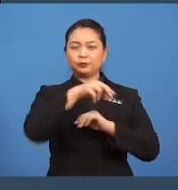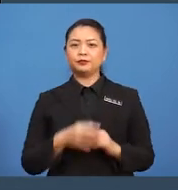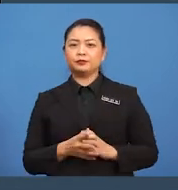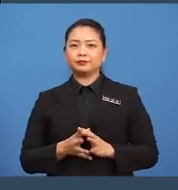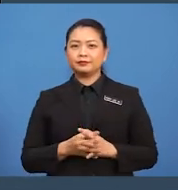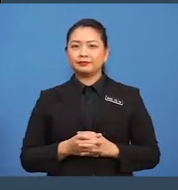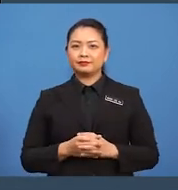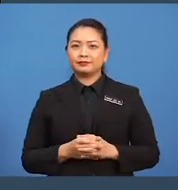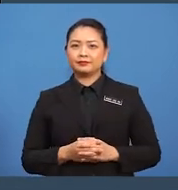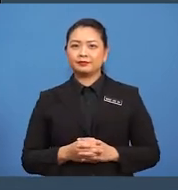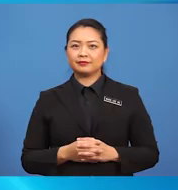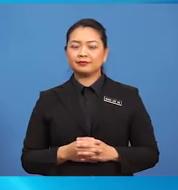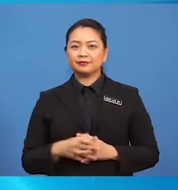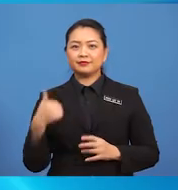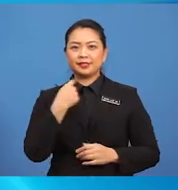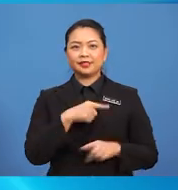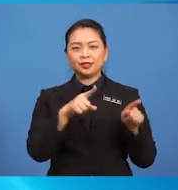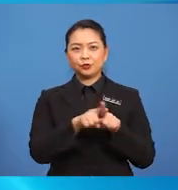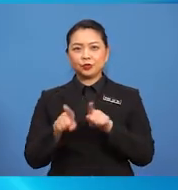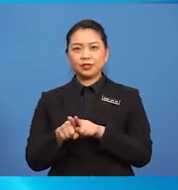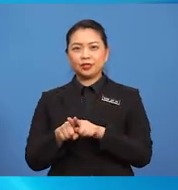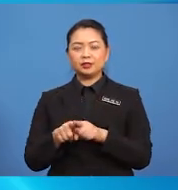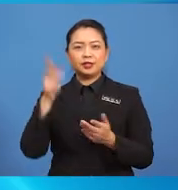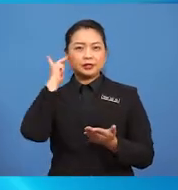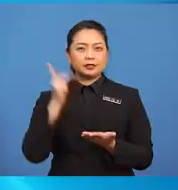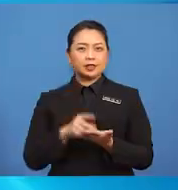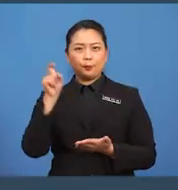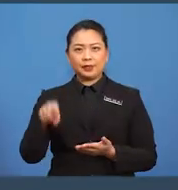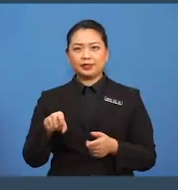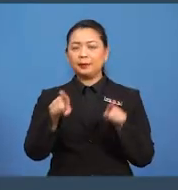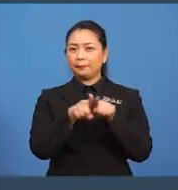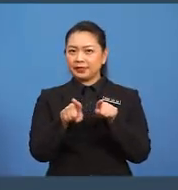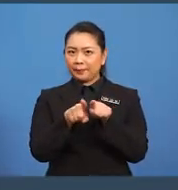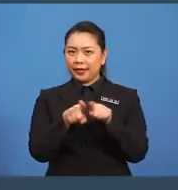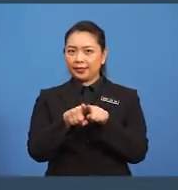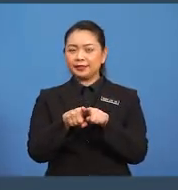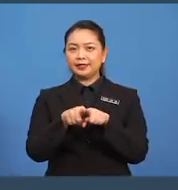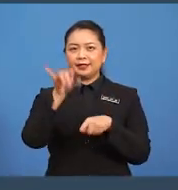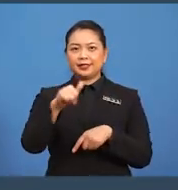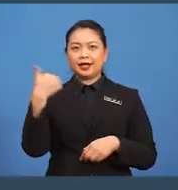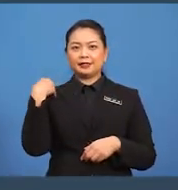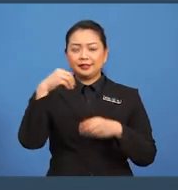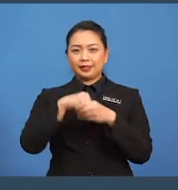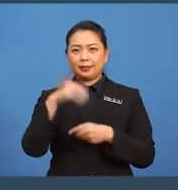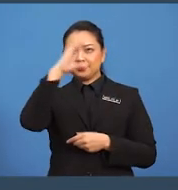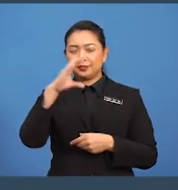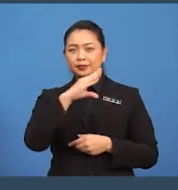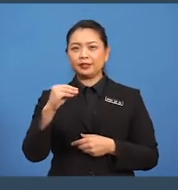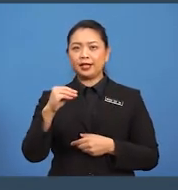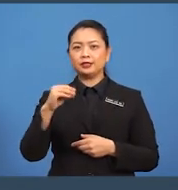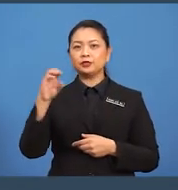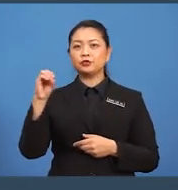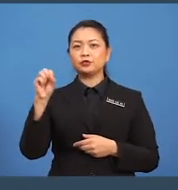atau urutan menurun. Kita juga telah mengenal pasti persamaan yang terdapat dalam search dan